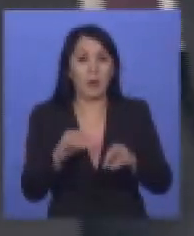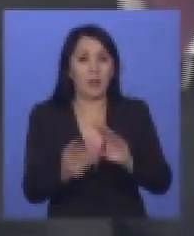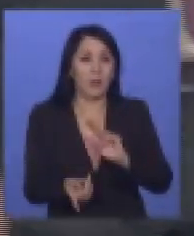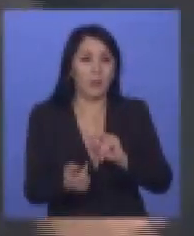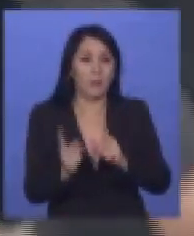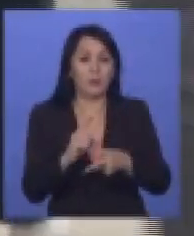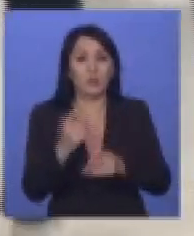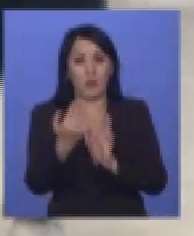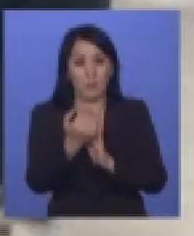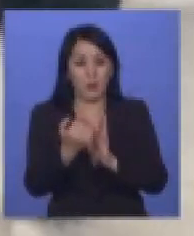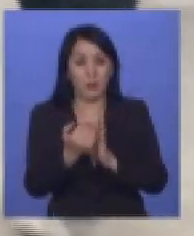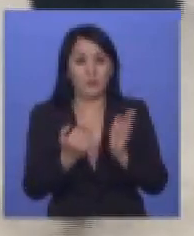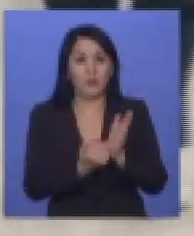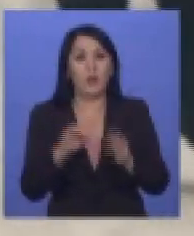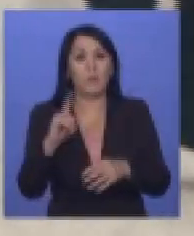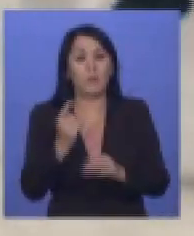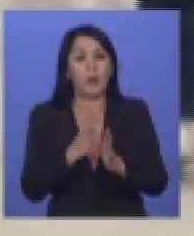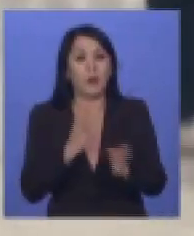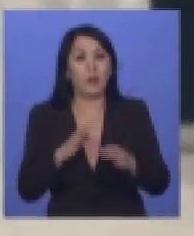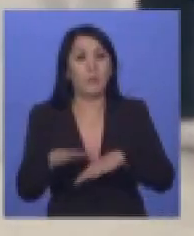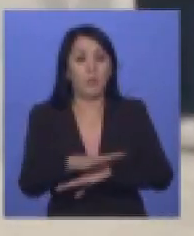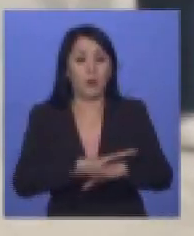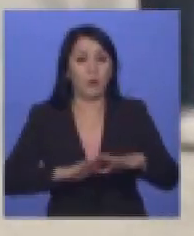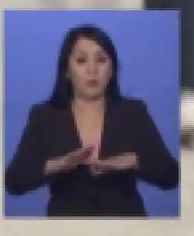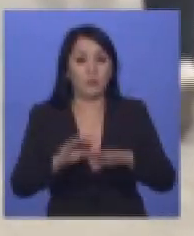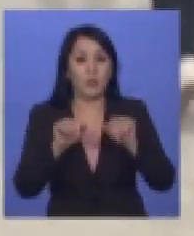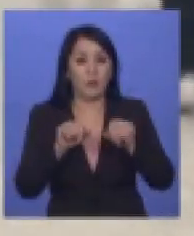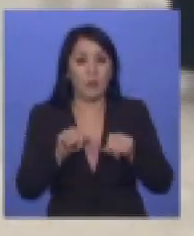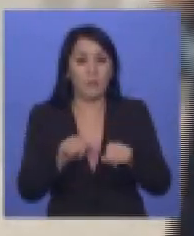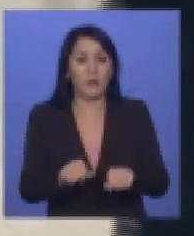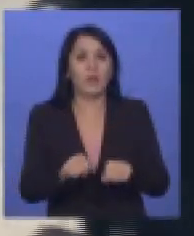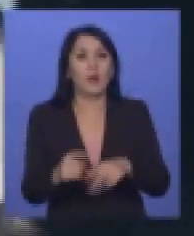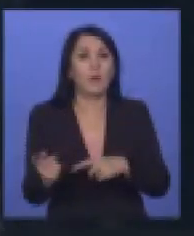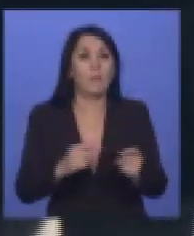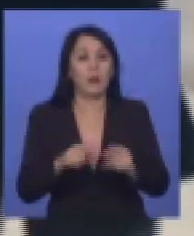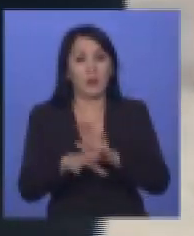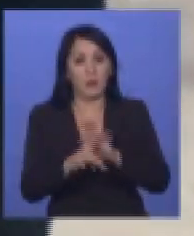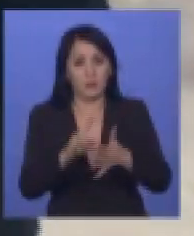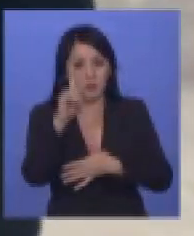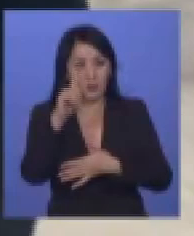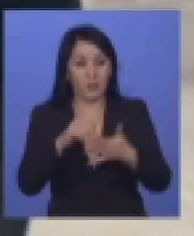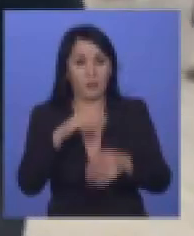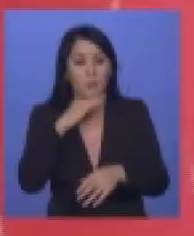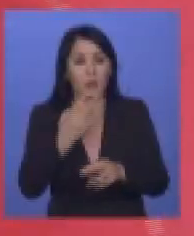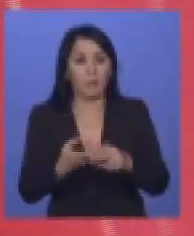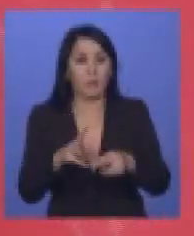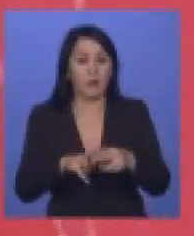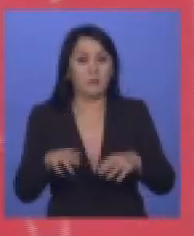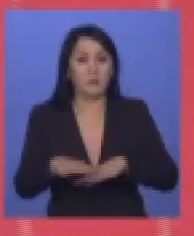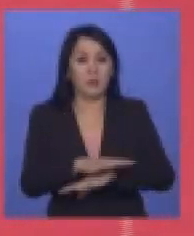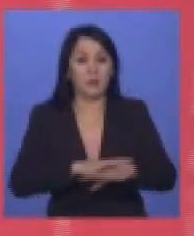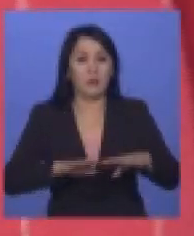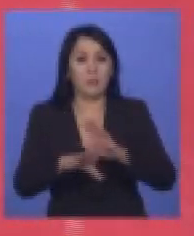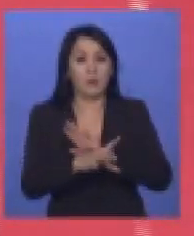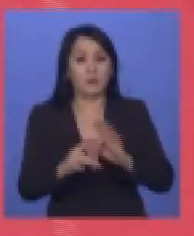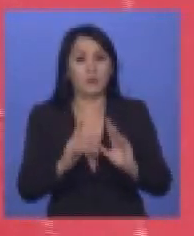мен бағдарламаларында бірінші кезекте қоғам мен халықтың мүддесі тұрады. Халықтың президентке деген сенімі күшті. Сондықтан қоғам болып бірігіп,